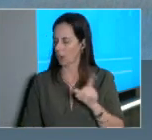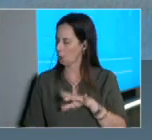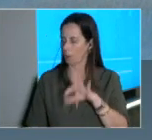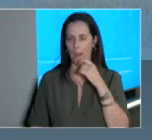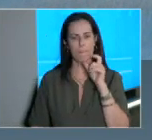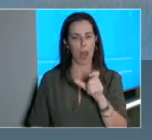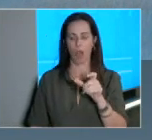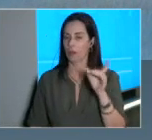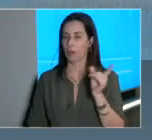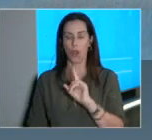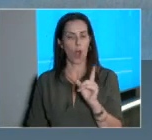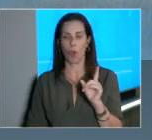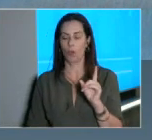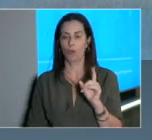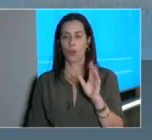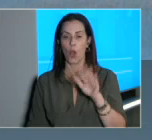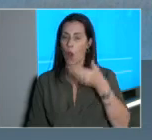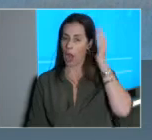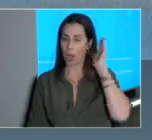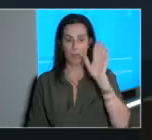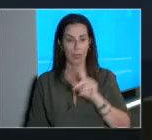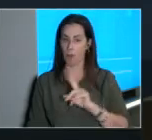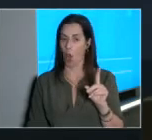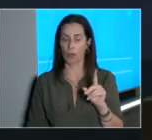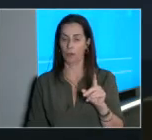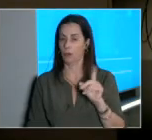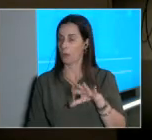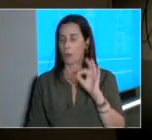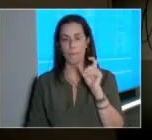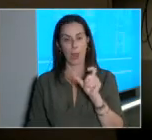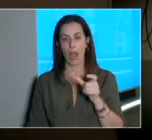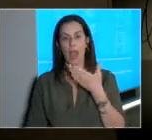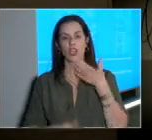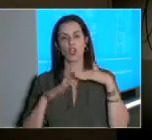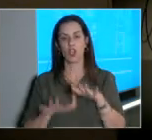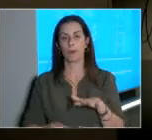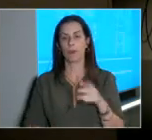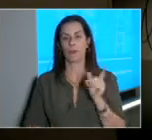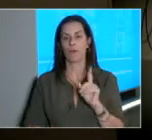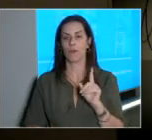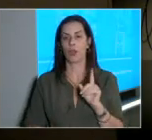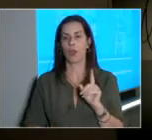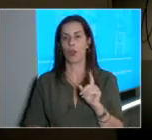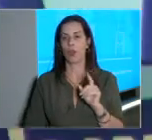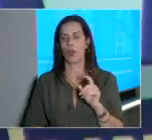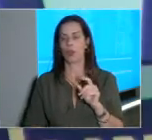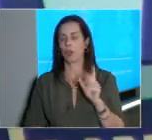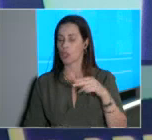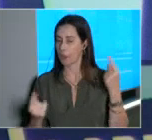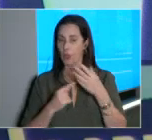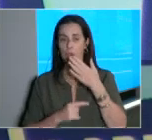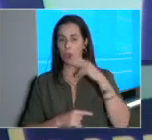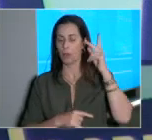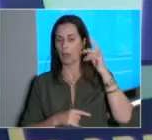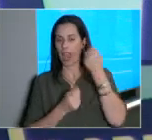את הביטוי, גם דרך אגב לא על לפיד היום אפילו, לא מצאתי את הביטוי האנטישמי, ובטח לא כלפי יהדות התפוצות. כשיש לי ויכוח עם